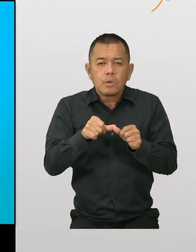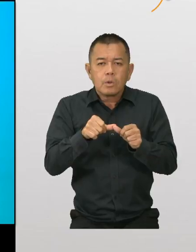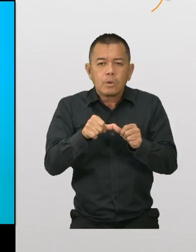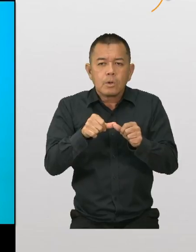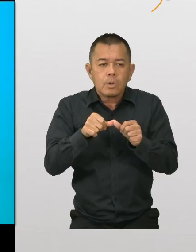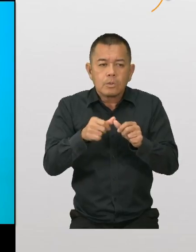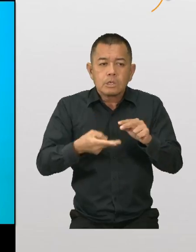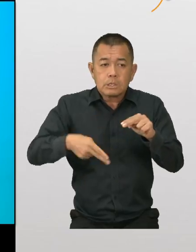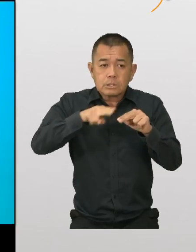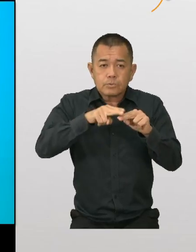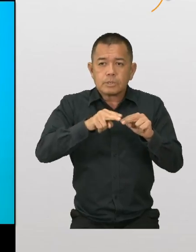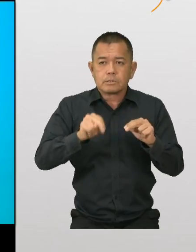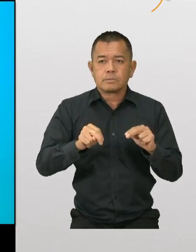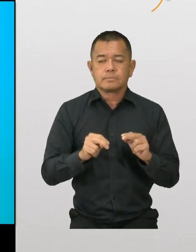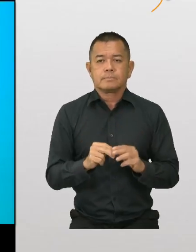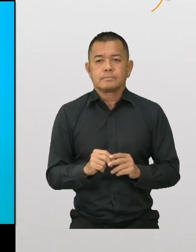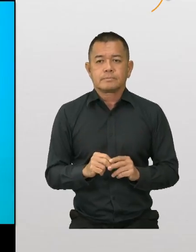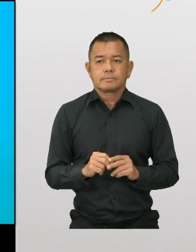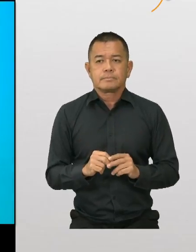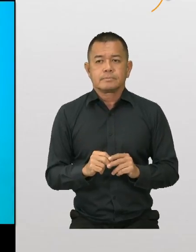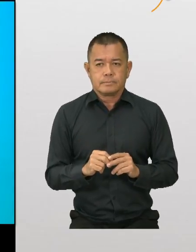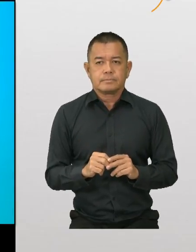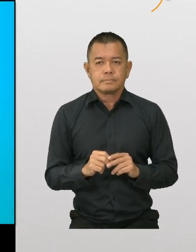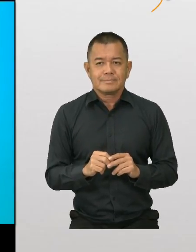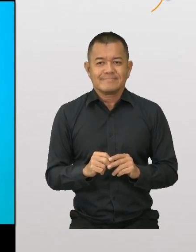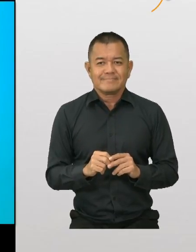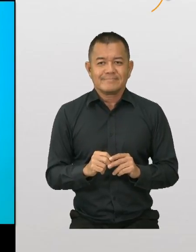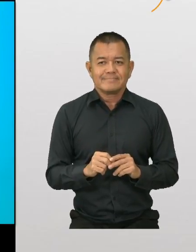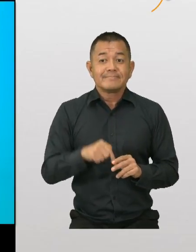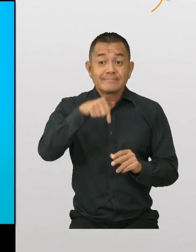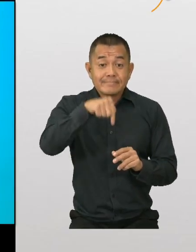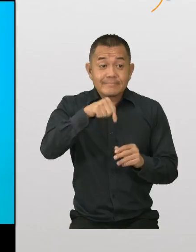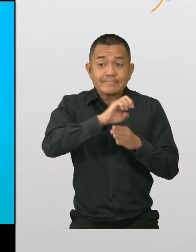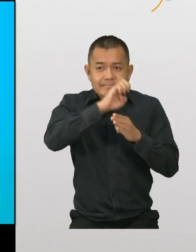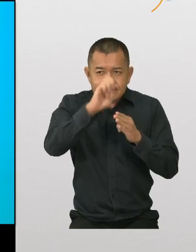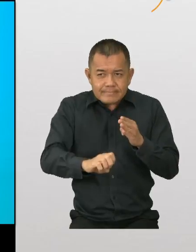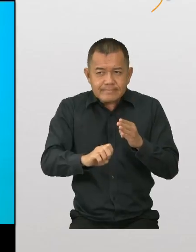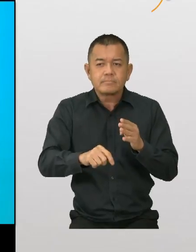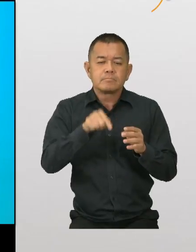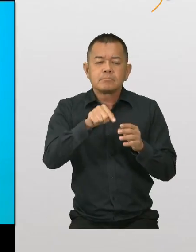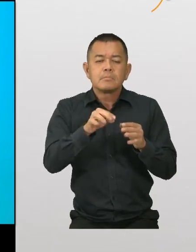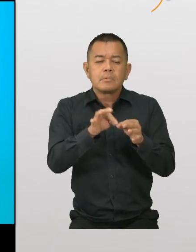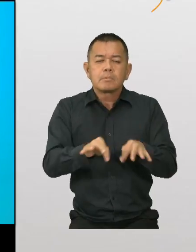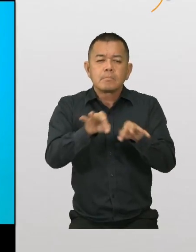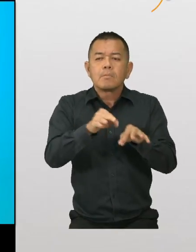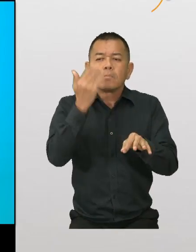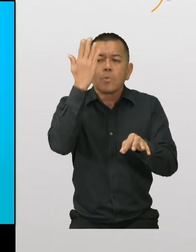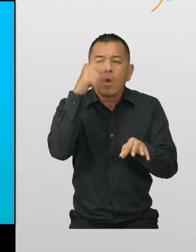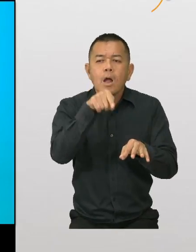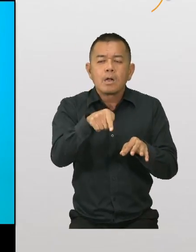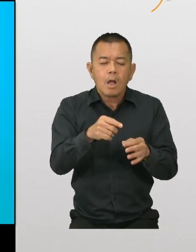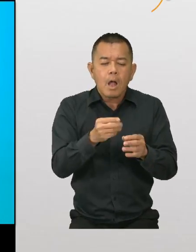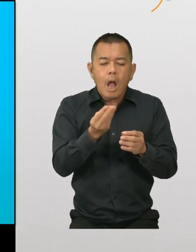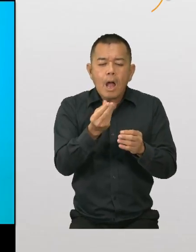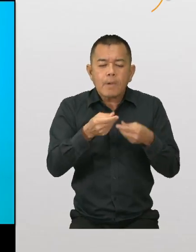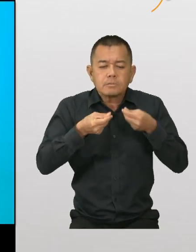off the 定 increase for as long as we 因为 could, 这 but 20 in the 年来 end 生 we 产 had to 自来 do 水 it 的费用 because the 增 cost 加 of 了 producing clean water has 同 increased 时我们需要投入 significantly 大 over the 笔资 years.